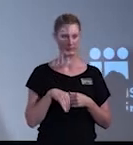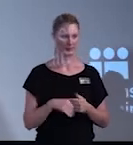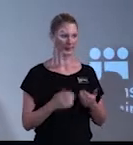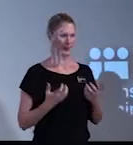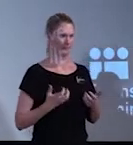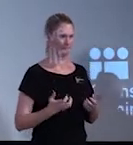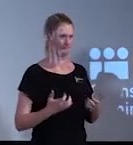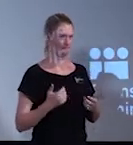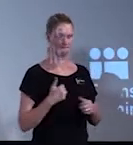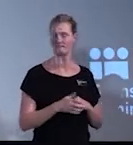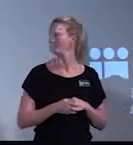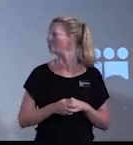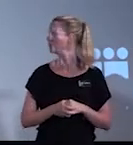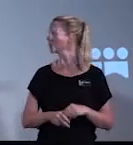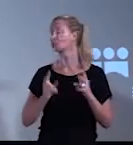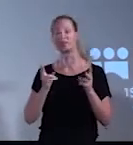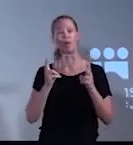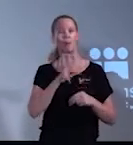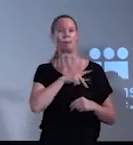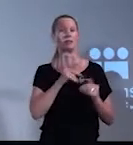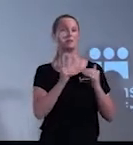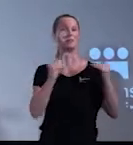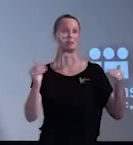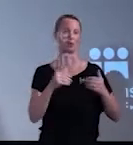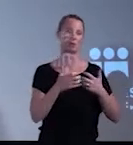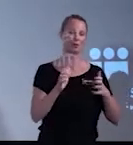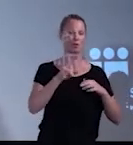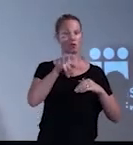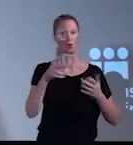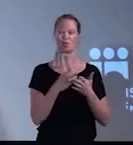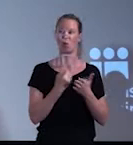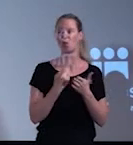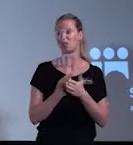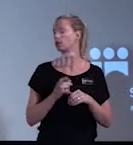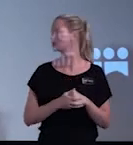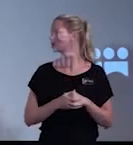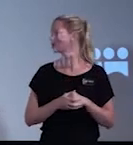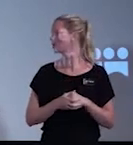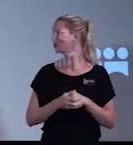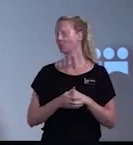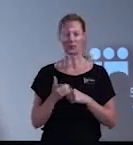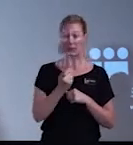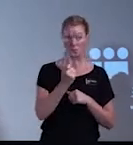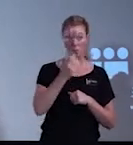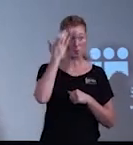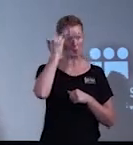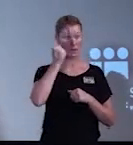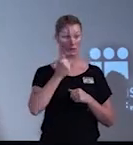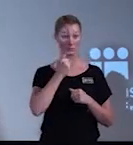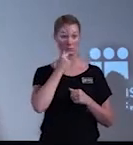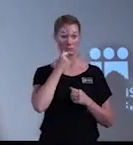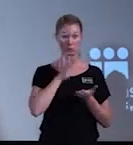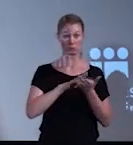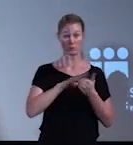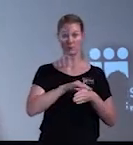aning. Men vi ligger ju på samma prisnivå som Sverige och Norge, så det är ju inte så konstigt. Men hur påverkar det? Är det någonting som skulle ändå kunna gynna